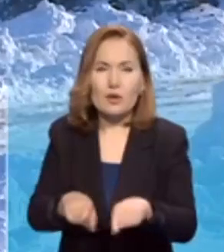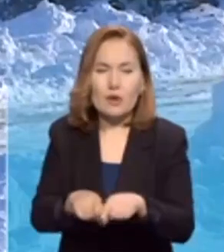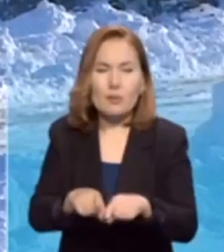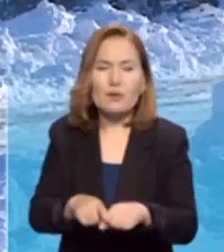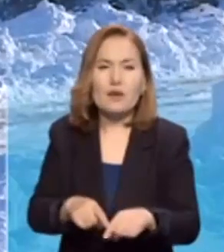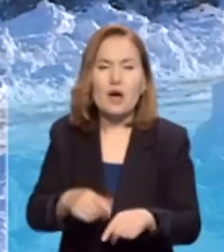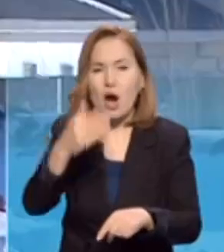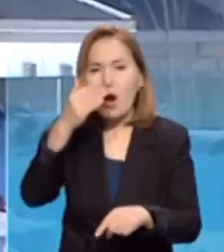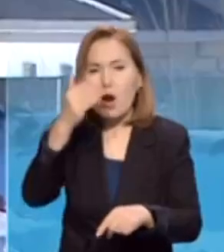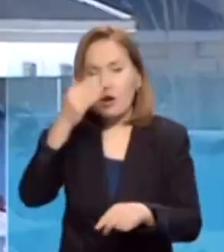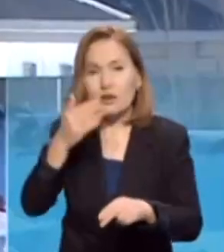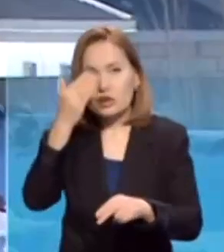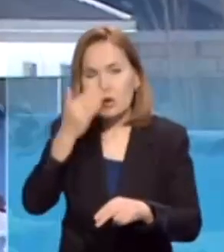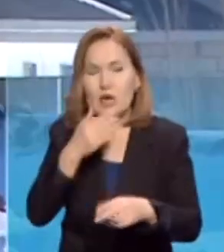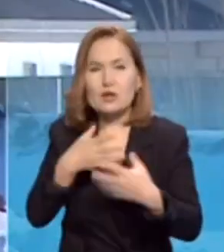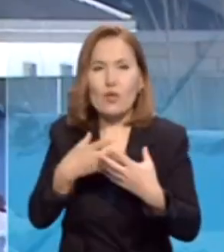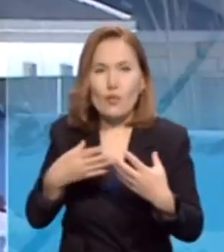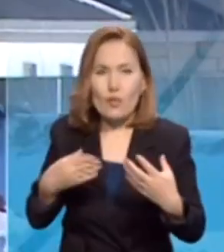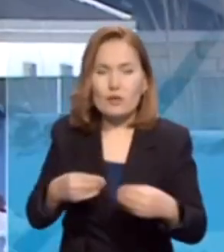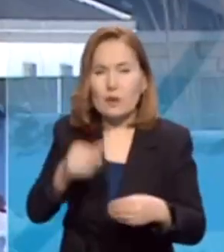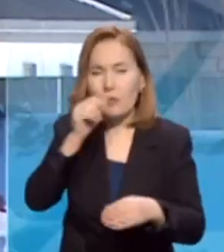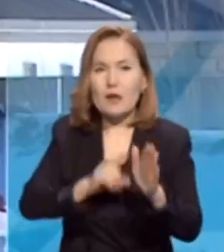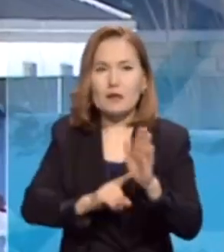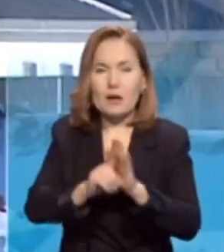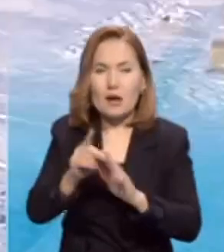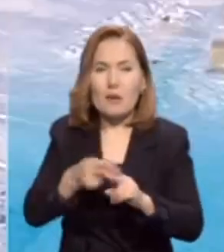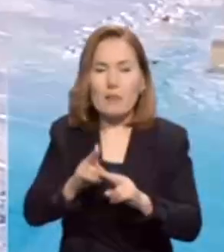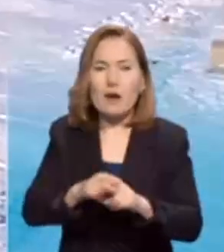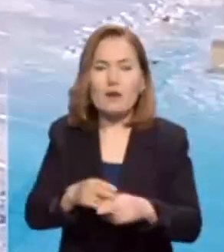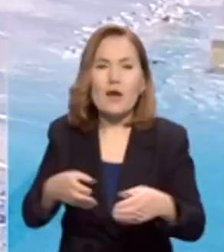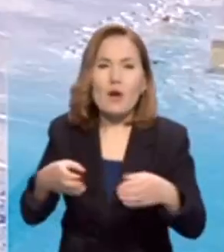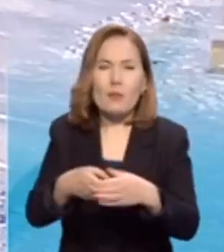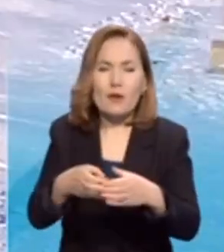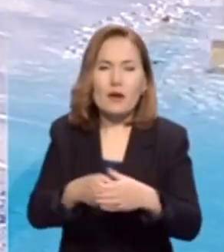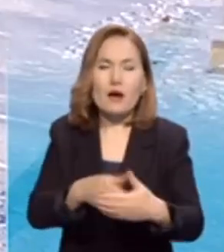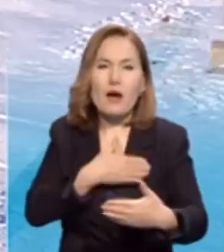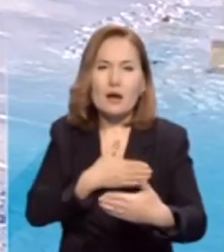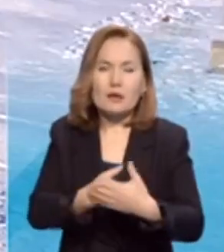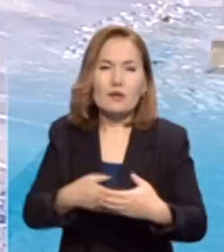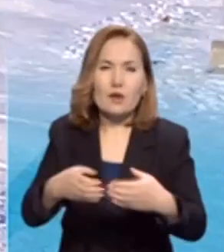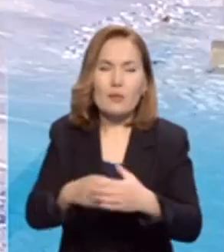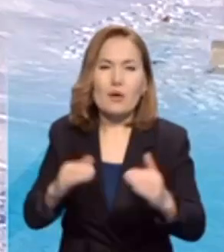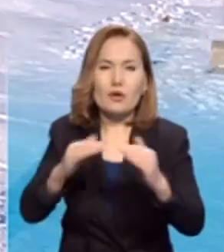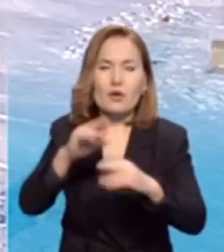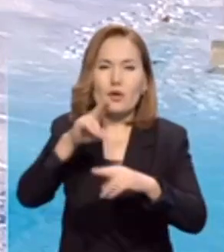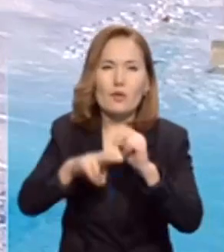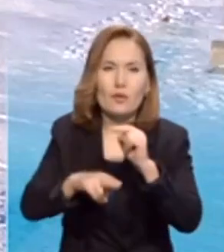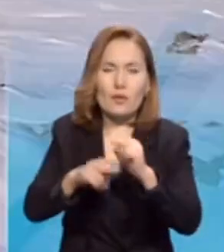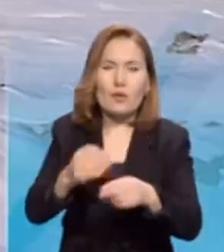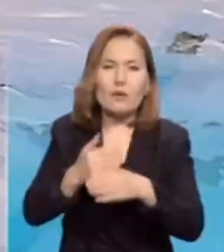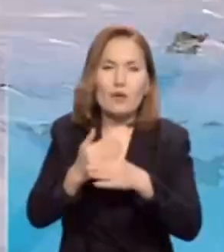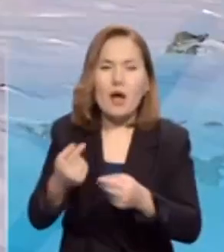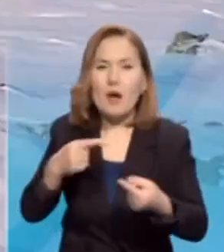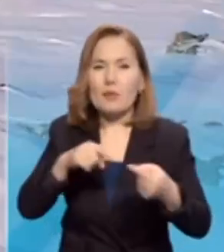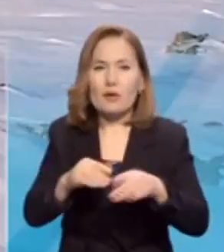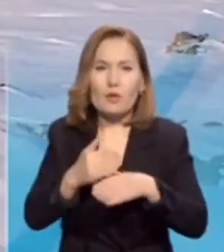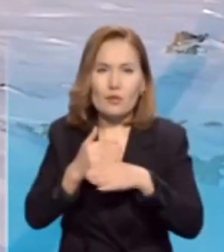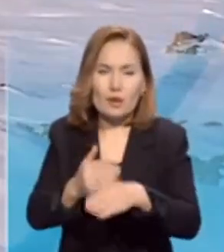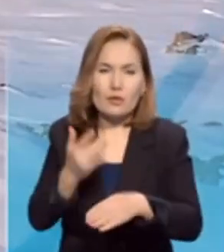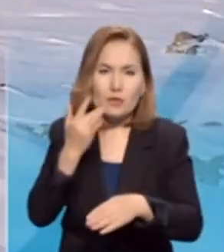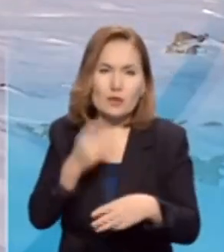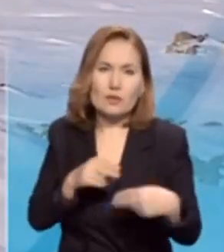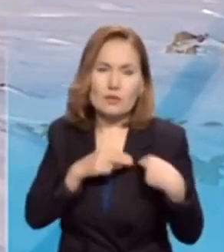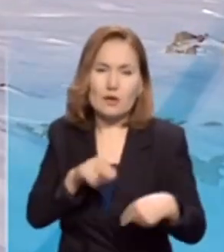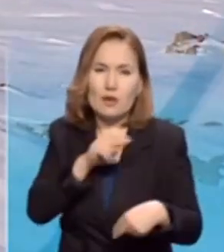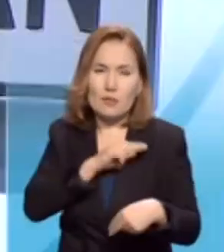осы көктемнен бастап ауыл азаматтары асарлатып үй салуға кіріспек. Бұл қайырымды істе де ешкімнен қаржылай көмек күтпей, өз күштерімен